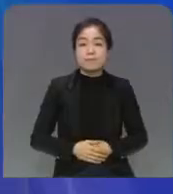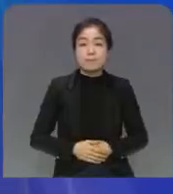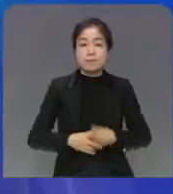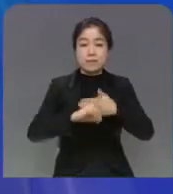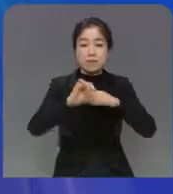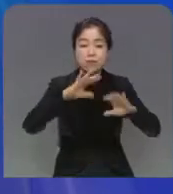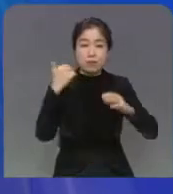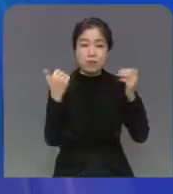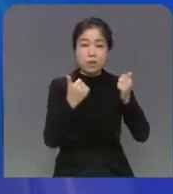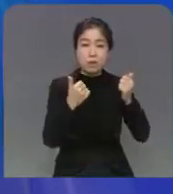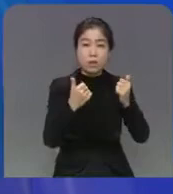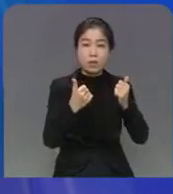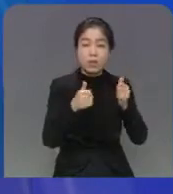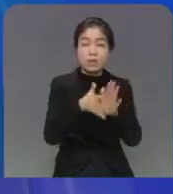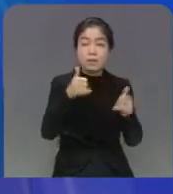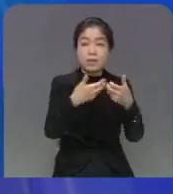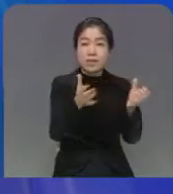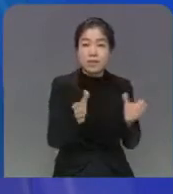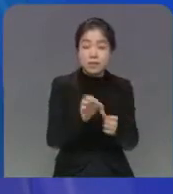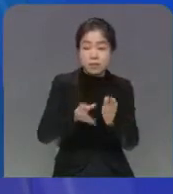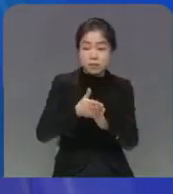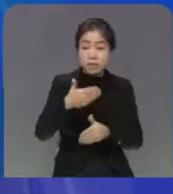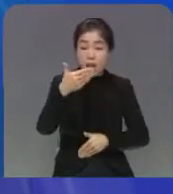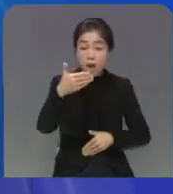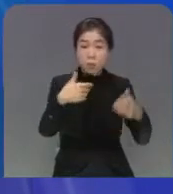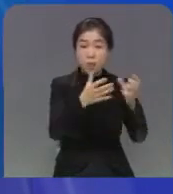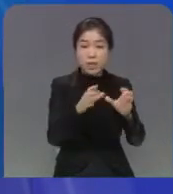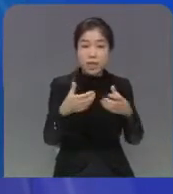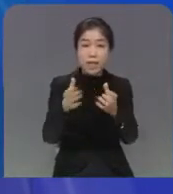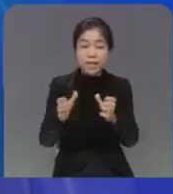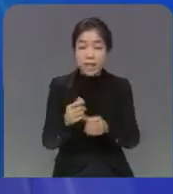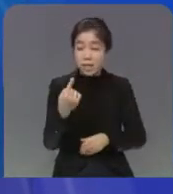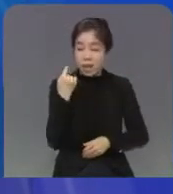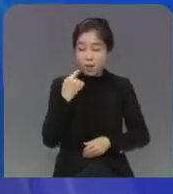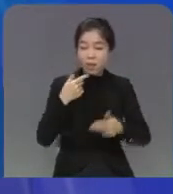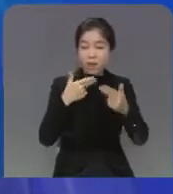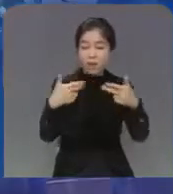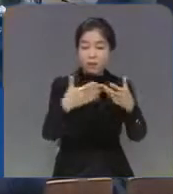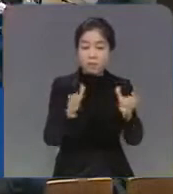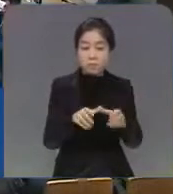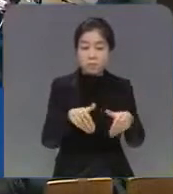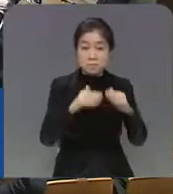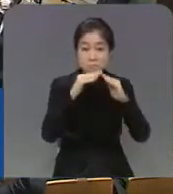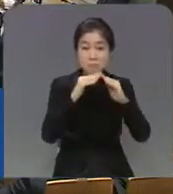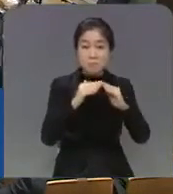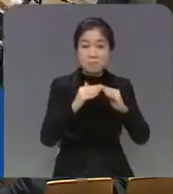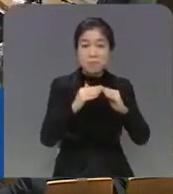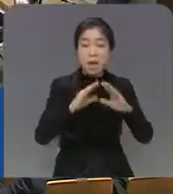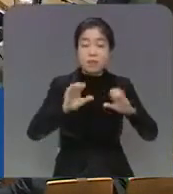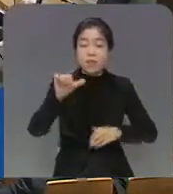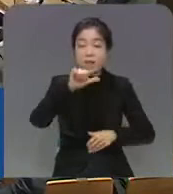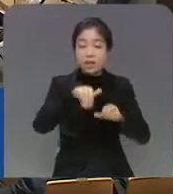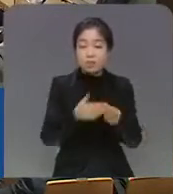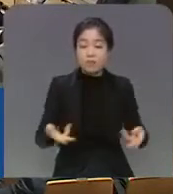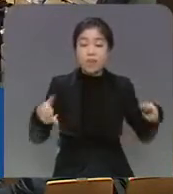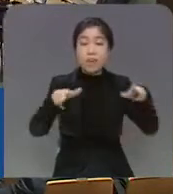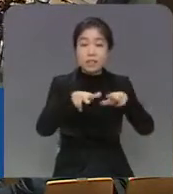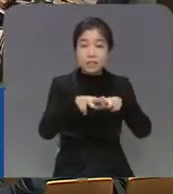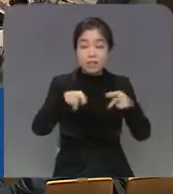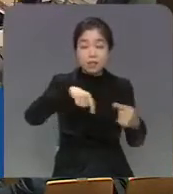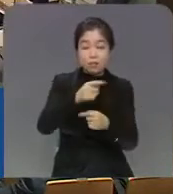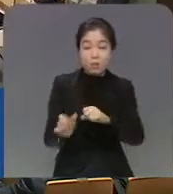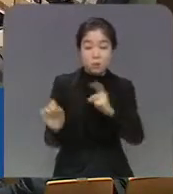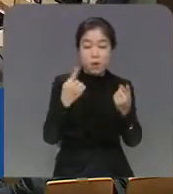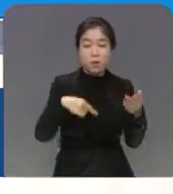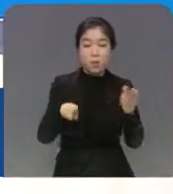지역 국회의원과 시민사회단체, 광주시 등 9개 단체가 어제 협의체를 구성하고 국립아시아문화전당의 운영